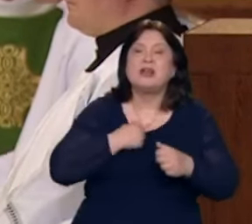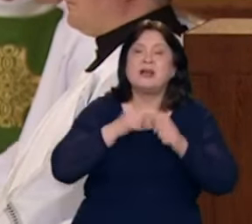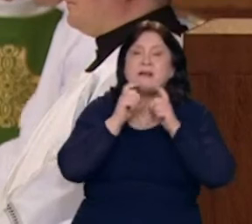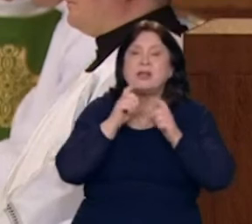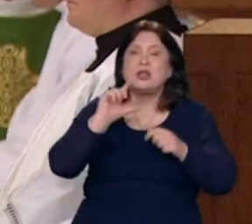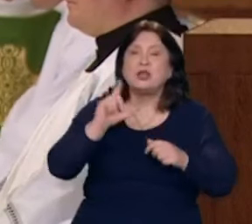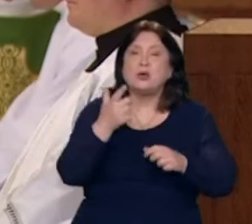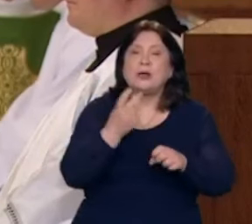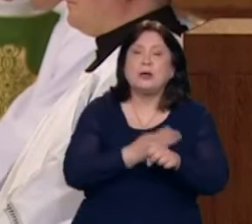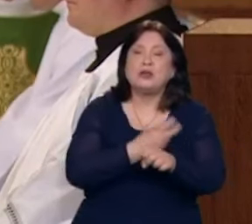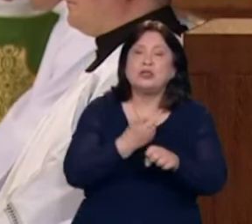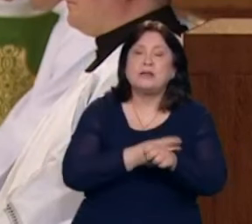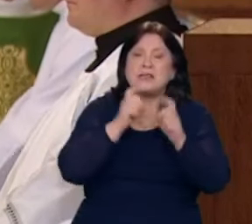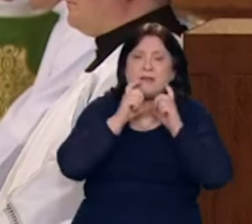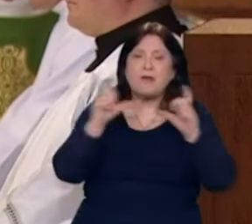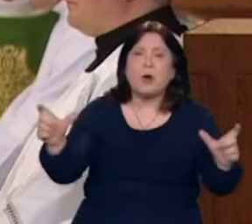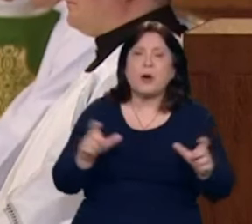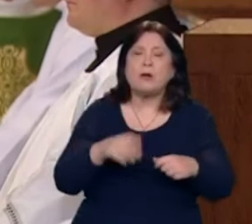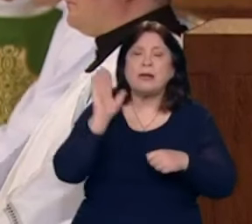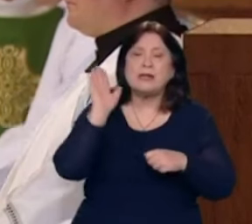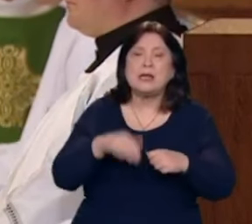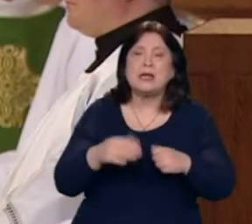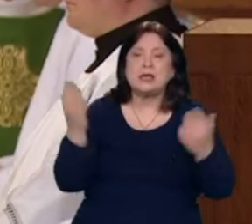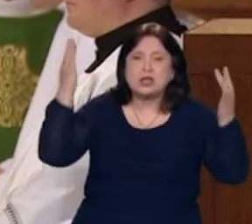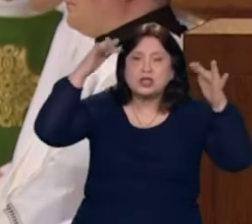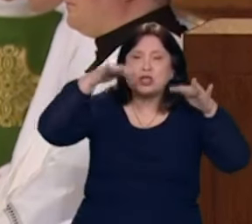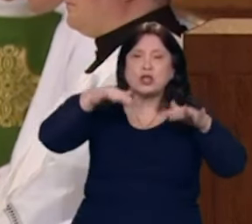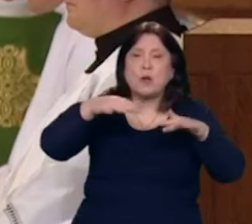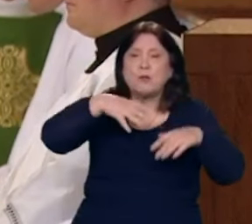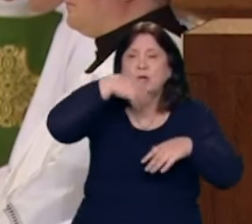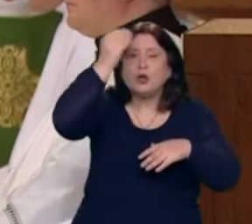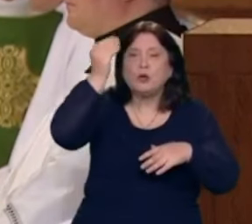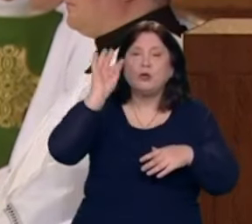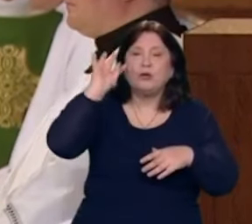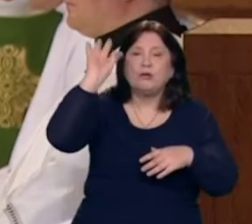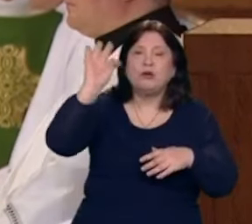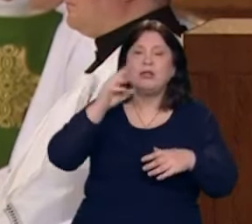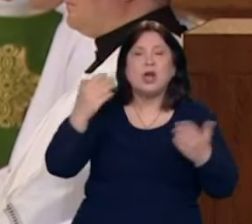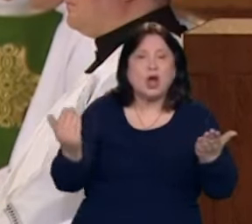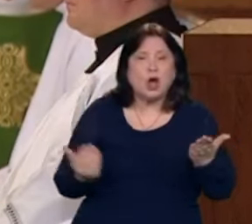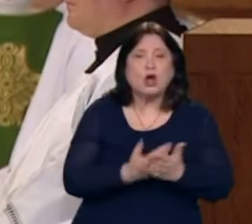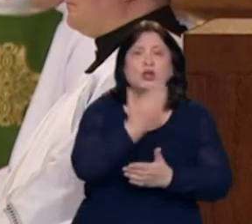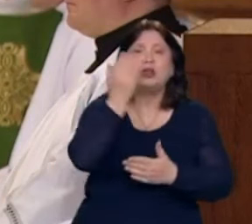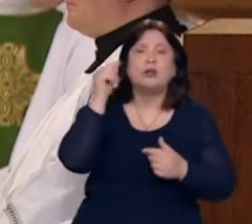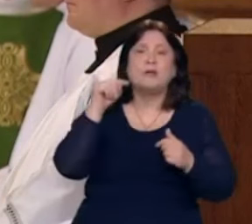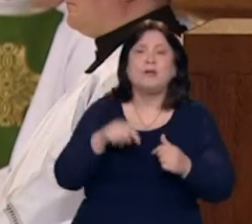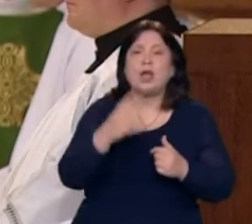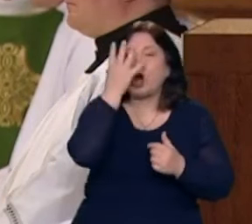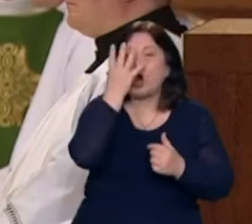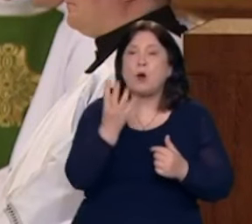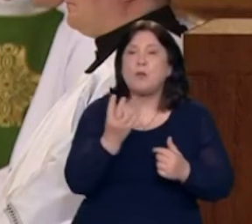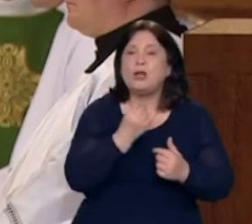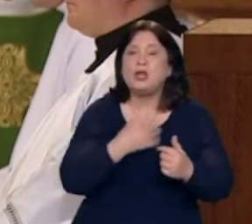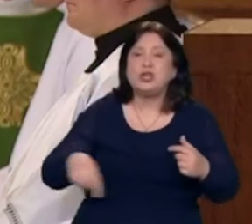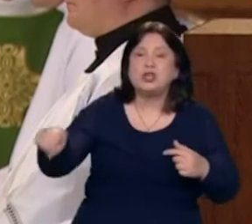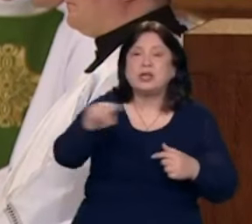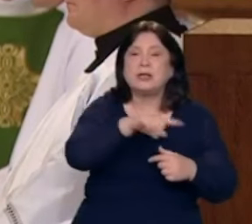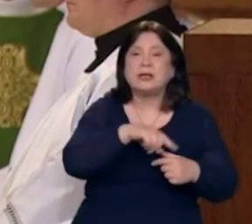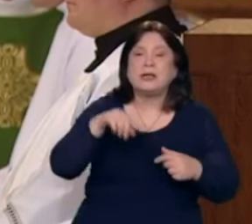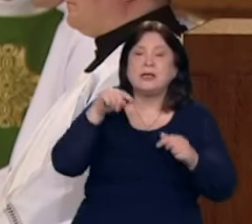wołał Niech zstąpi Duch Twój i niech odnowi oblicze tej